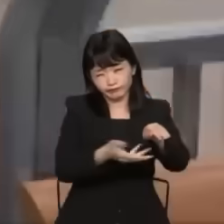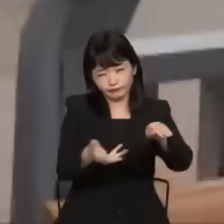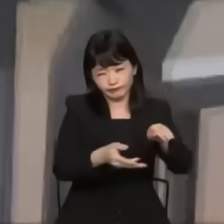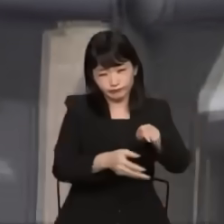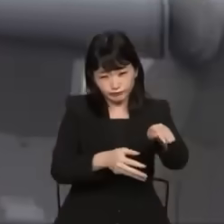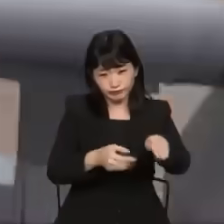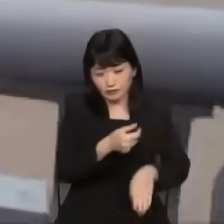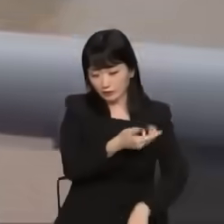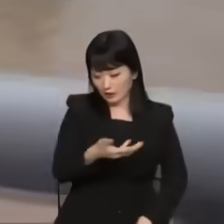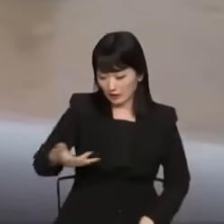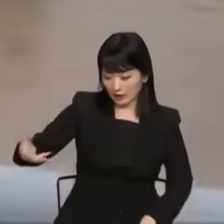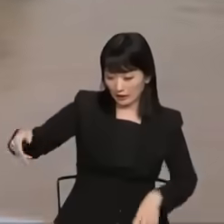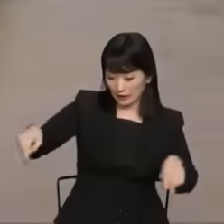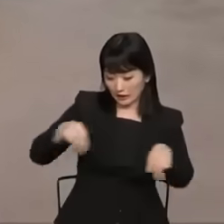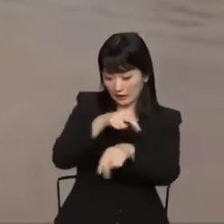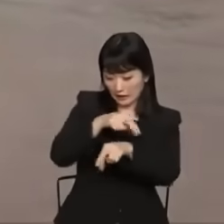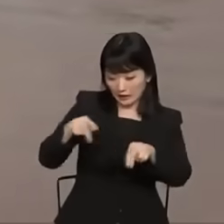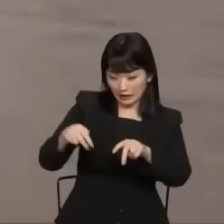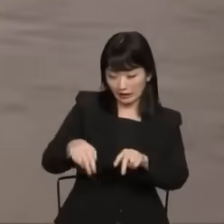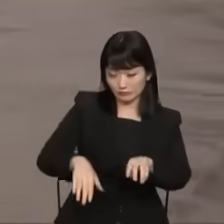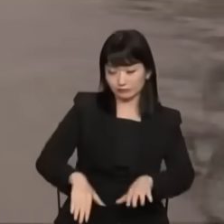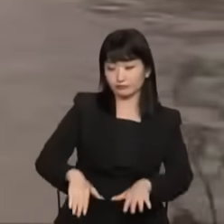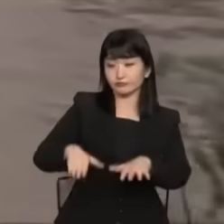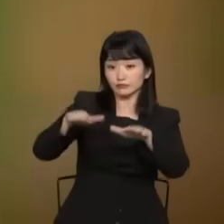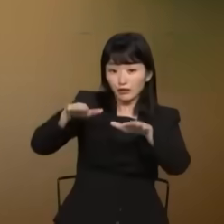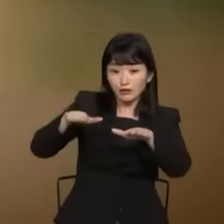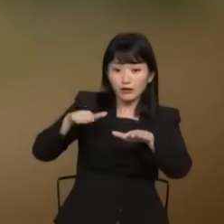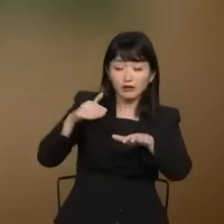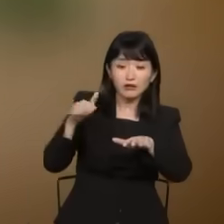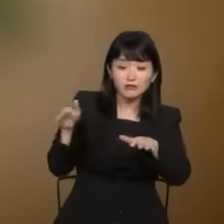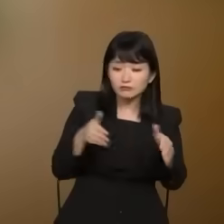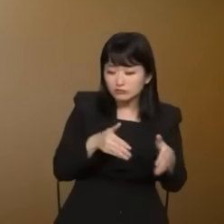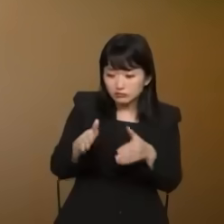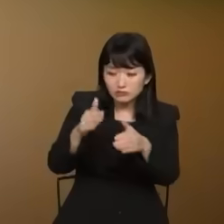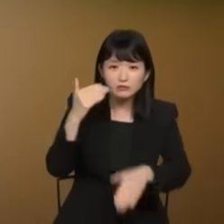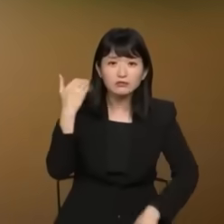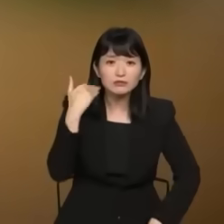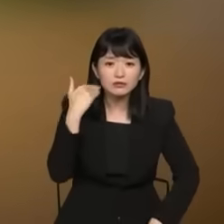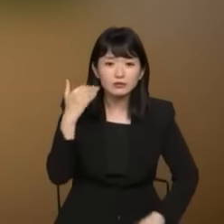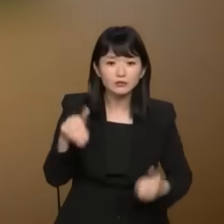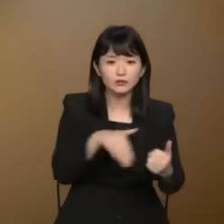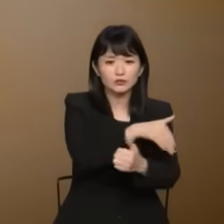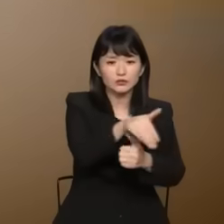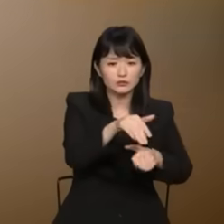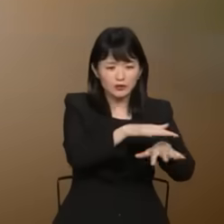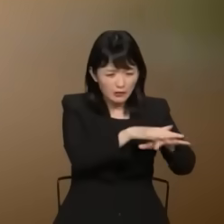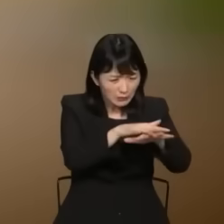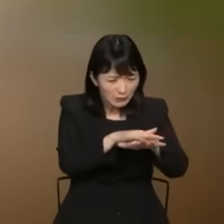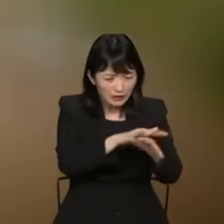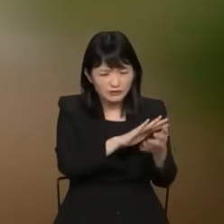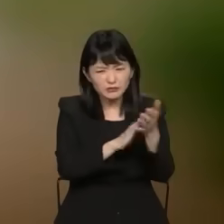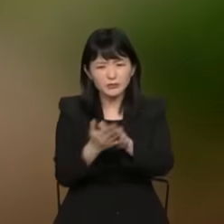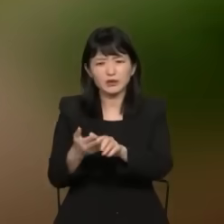하천 산책로는 완전히 잠겨서 길이 보이지 않습니다. 주변 텃밭이 수영장으로